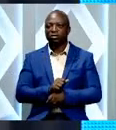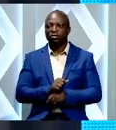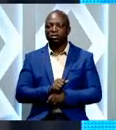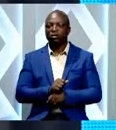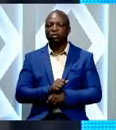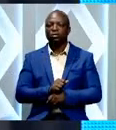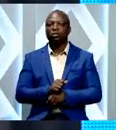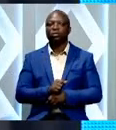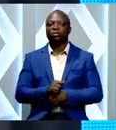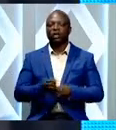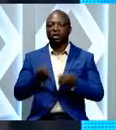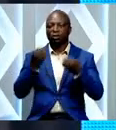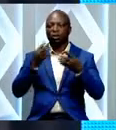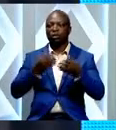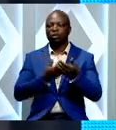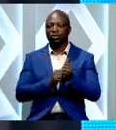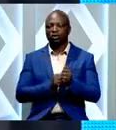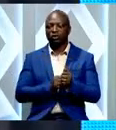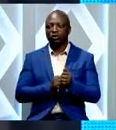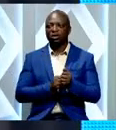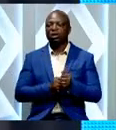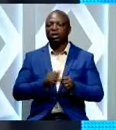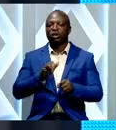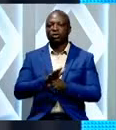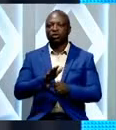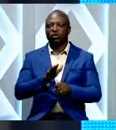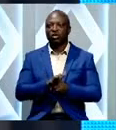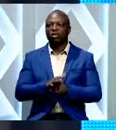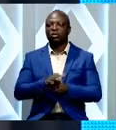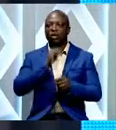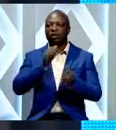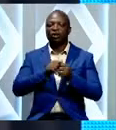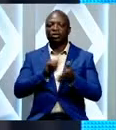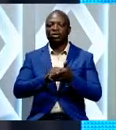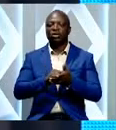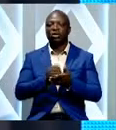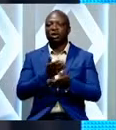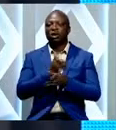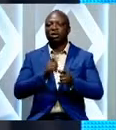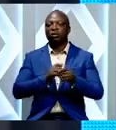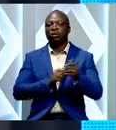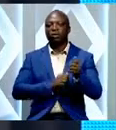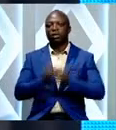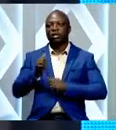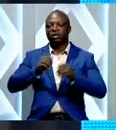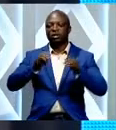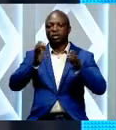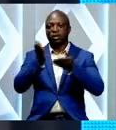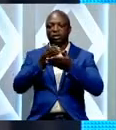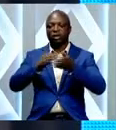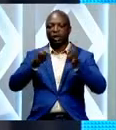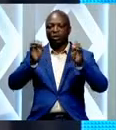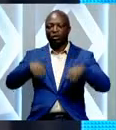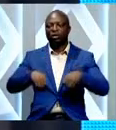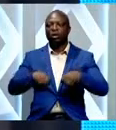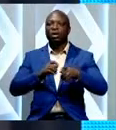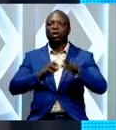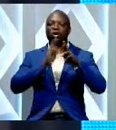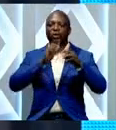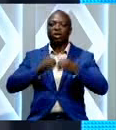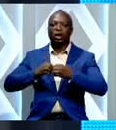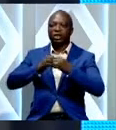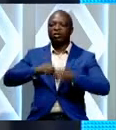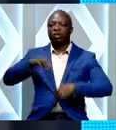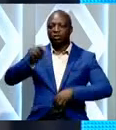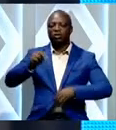ont longtemps répété qu'il suffisait de ne pas entraver la libre circulation des capitaux pour qu'ils répondent à l'ensemble des besoins